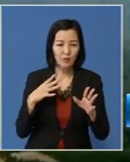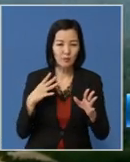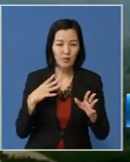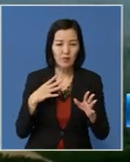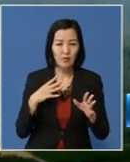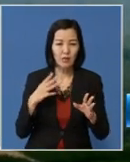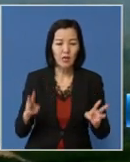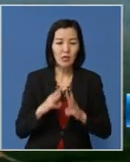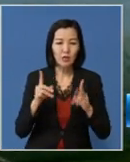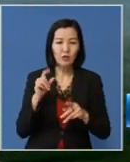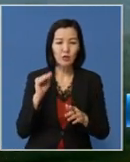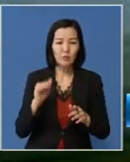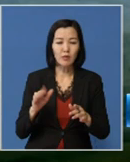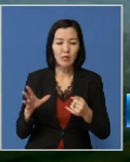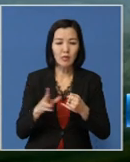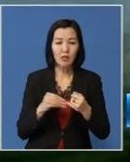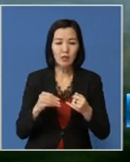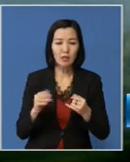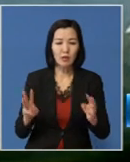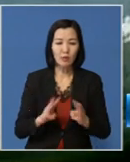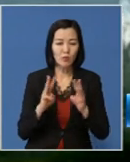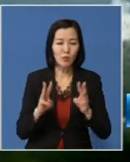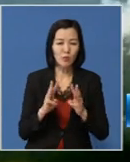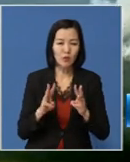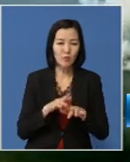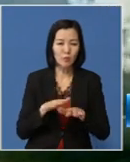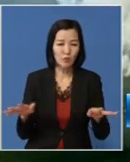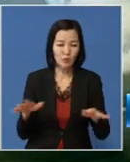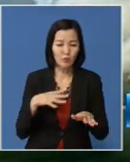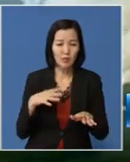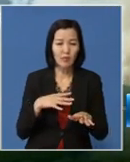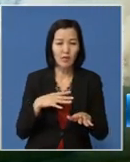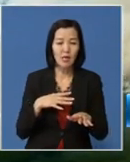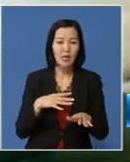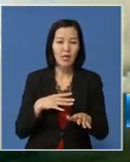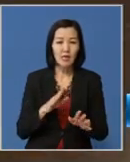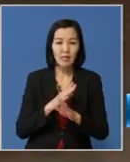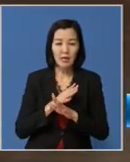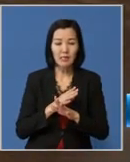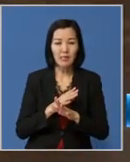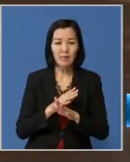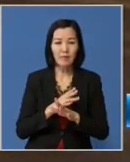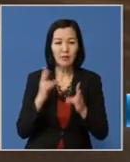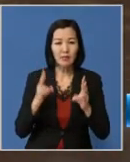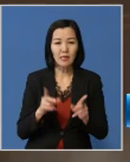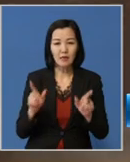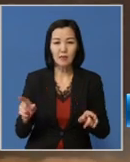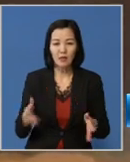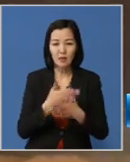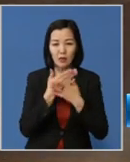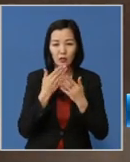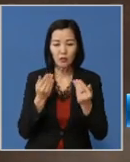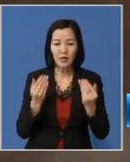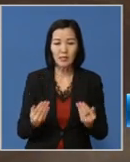қатар жалын 100 мың гектар жерді күлге айналдырған. Абырой болғанда тілсіз жаудан қаза тапқандар мен зардап шеккендер жоқ.